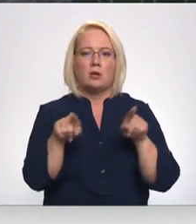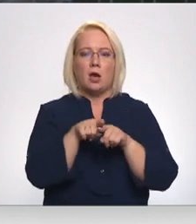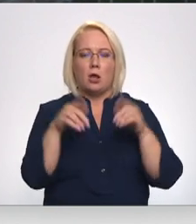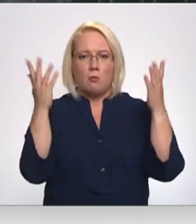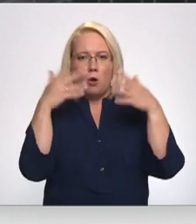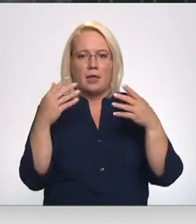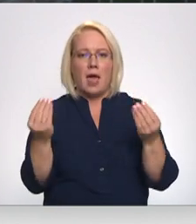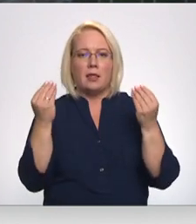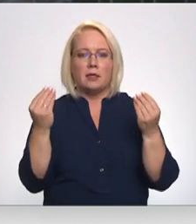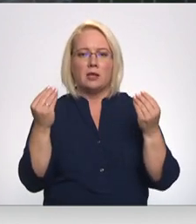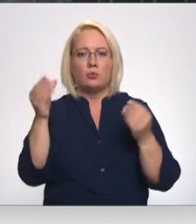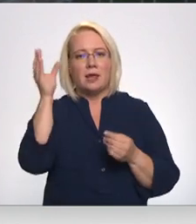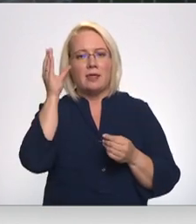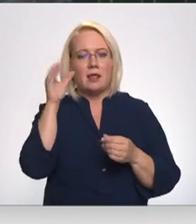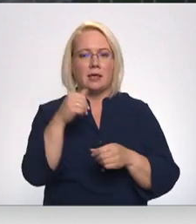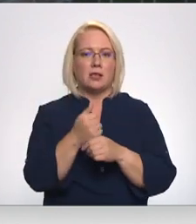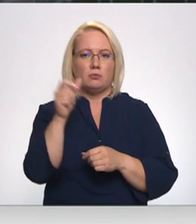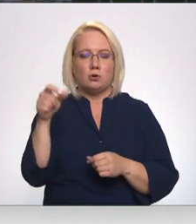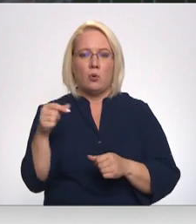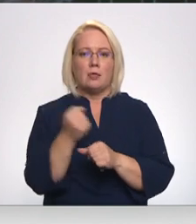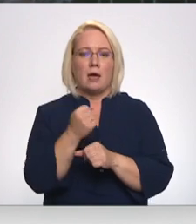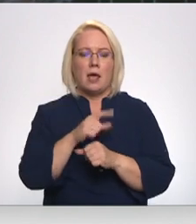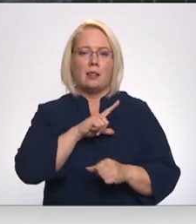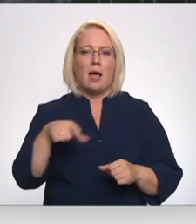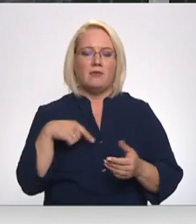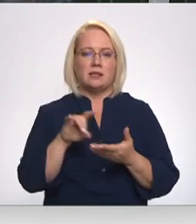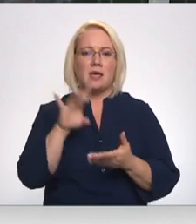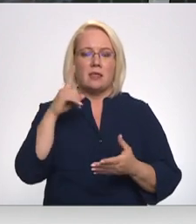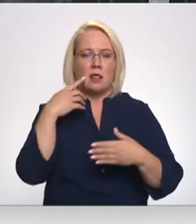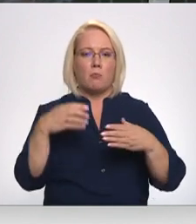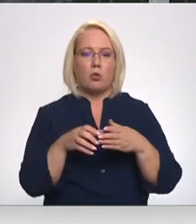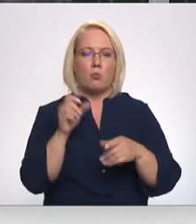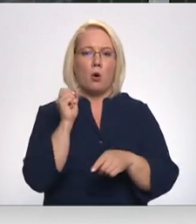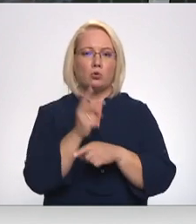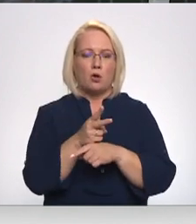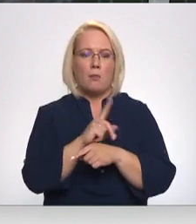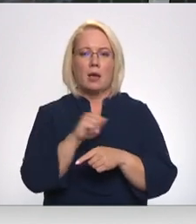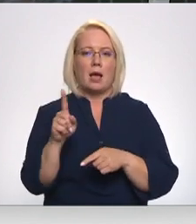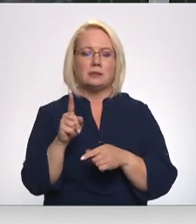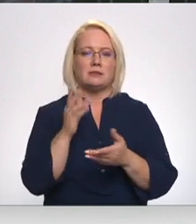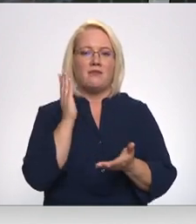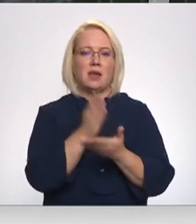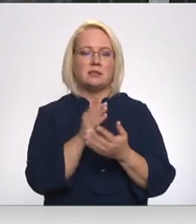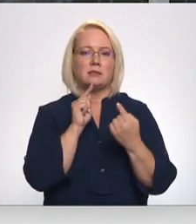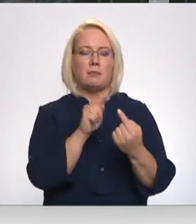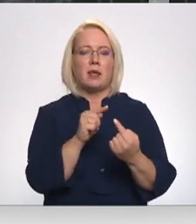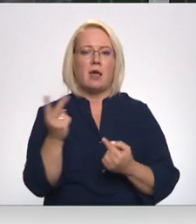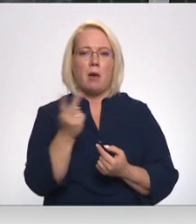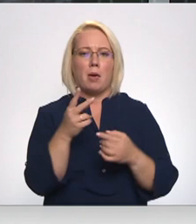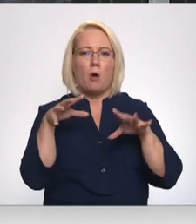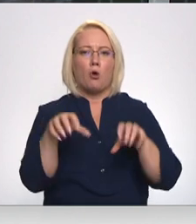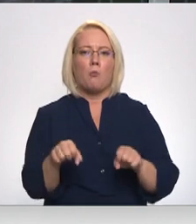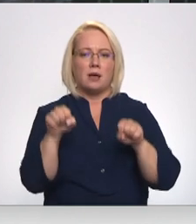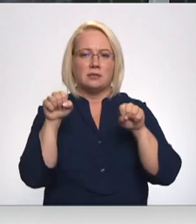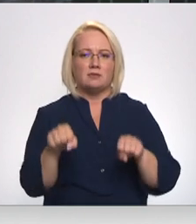un arī inteliģentes pārstāvis. To darīja Latvijas centrālās padomas uzdevumā, kas vērsās pret abiem okupācijas režīmiem un pieprasīja